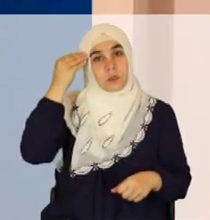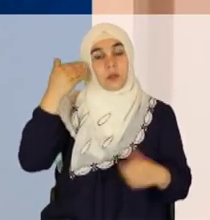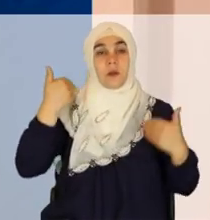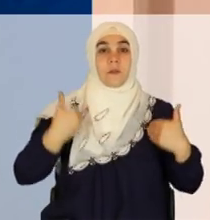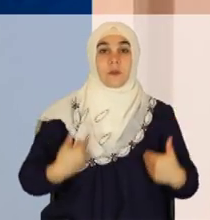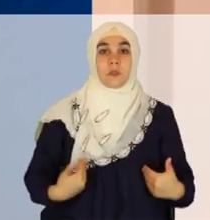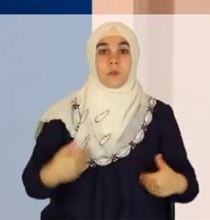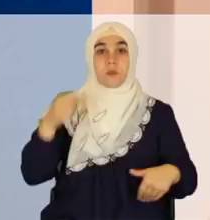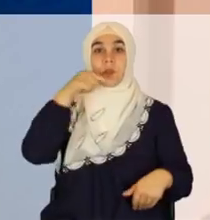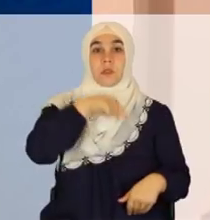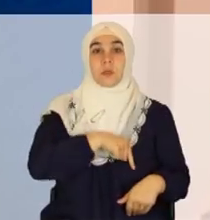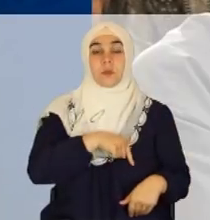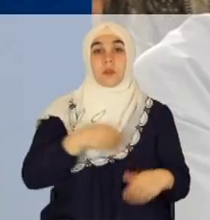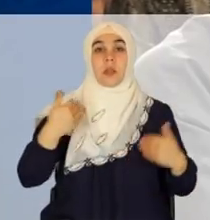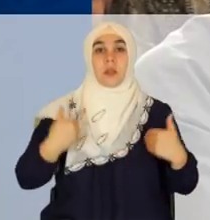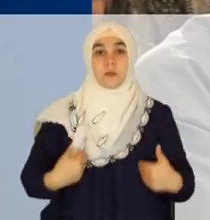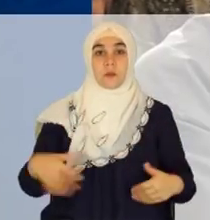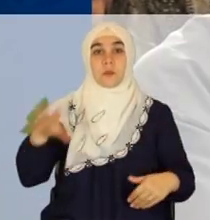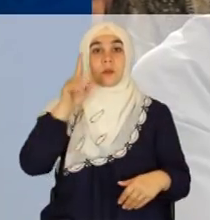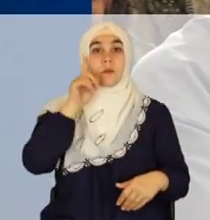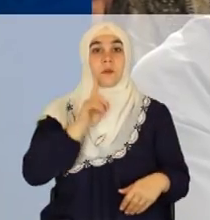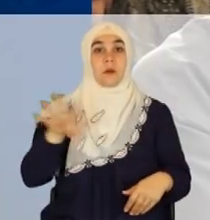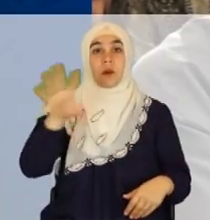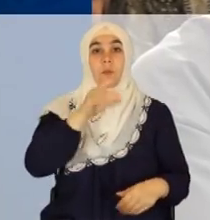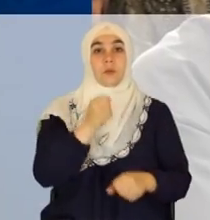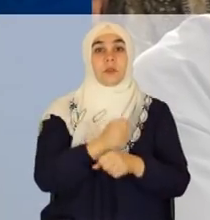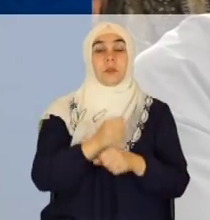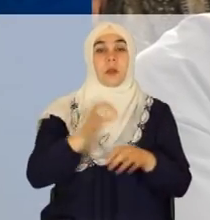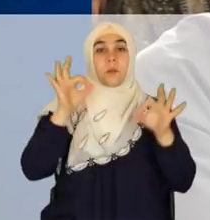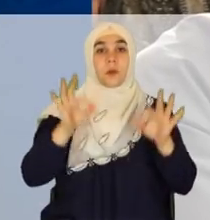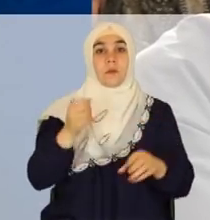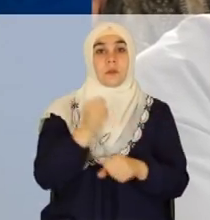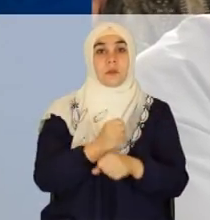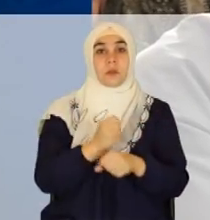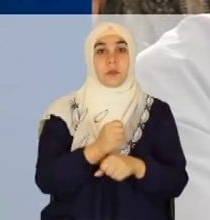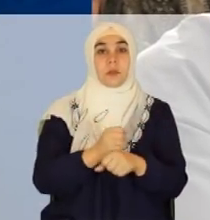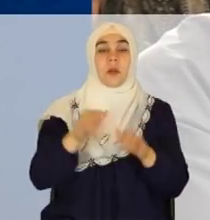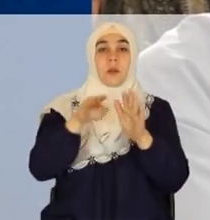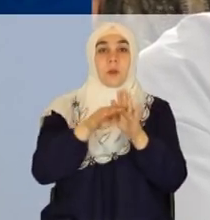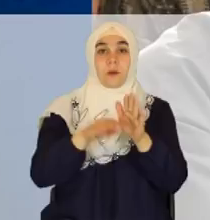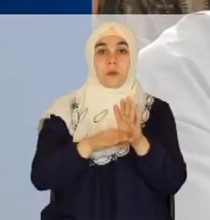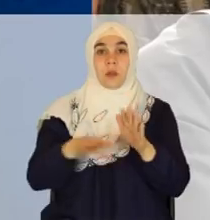vücudumuz, içimiz, nefsimiz kanda